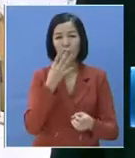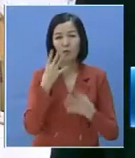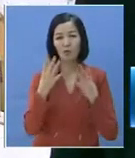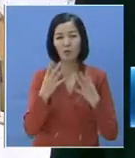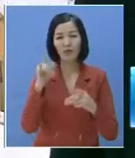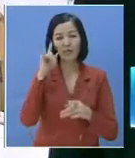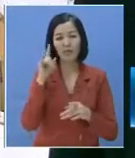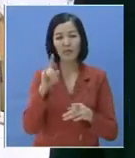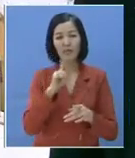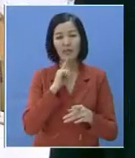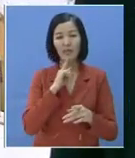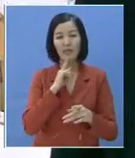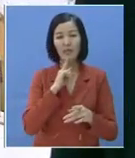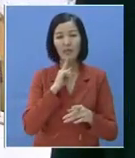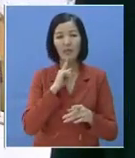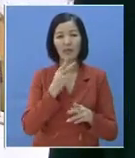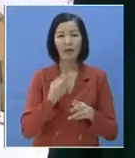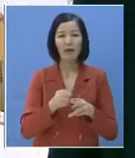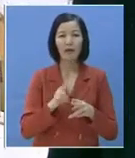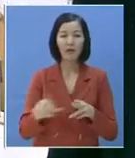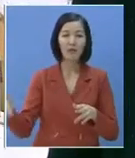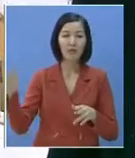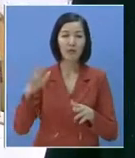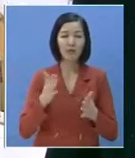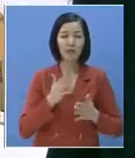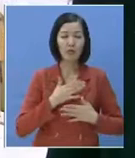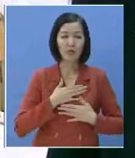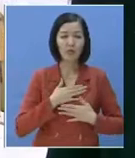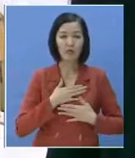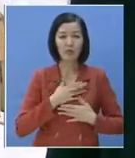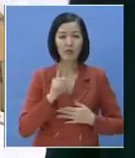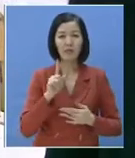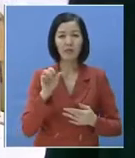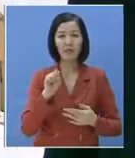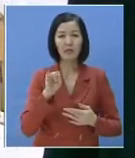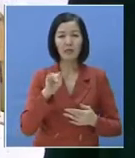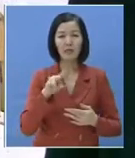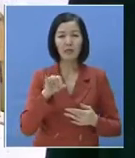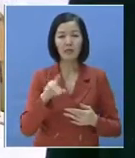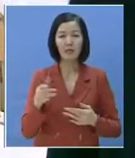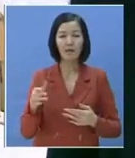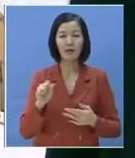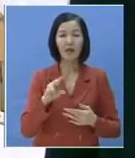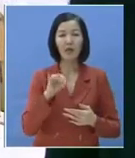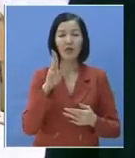является Казахстан. Это склоны гор нашего Заилийского Алатауа.